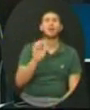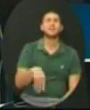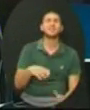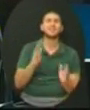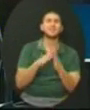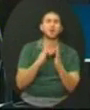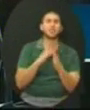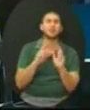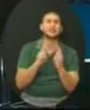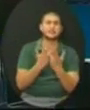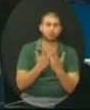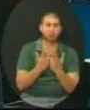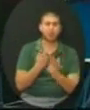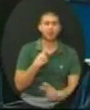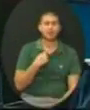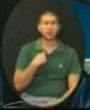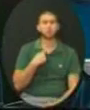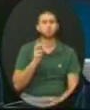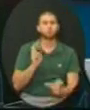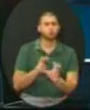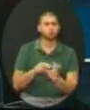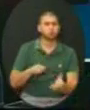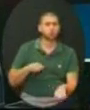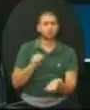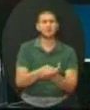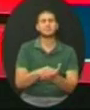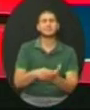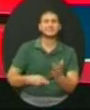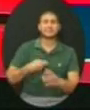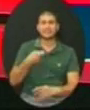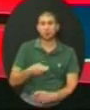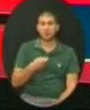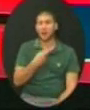ה-50,000-53,000 דירות בדיור הציבורי, כאשר אנחנו משתתפים בשכר דירה